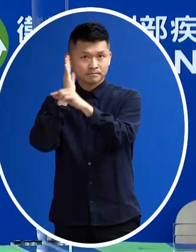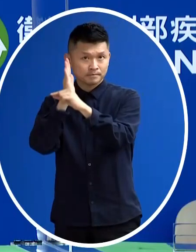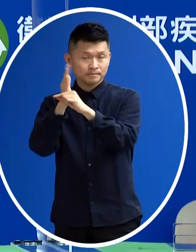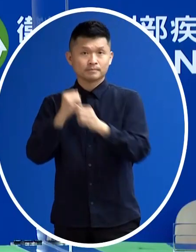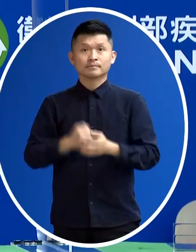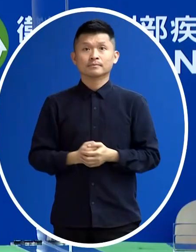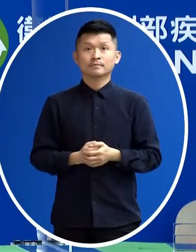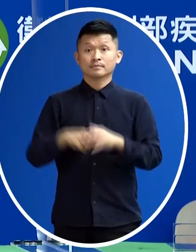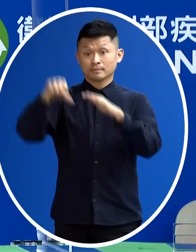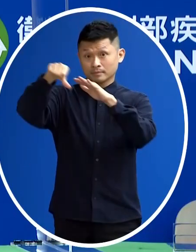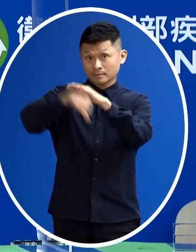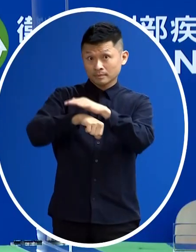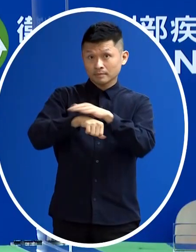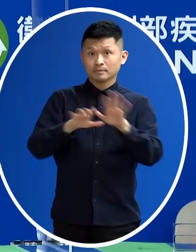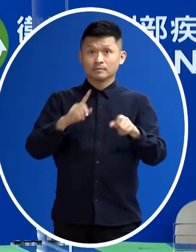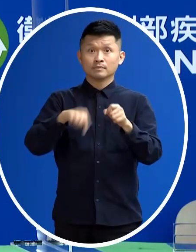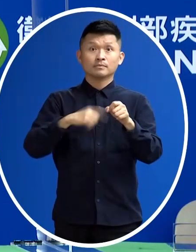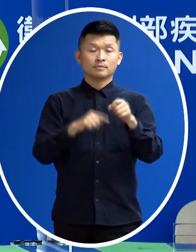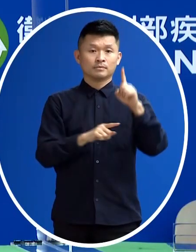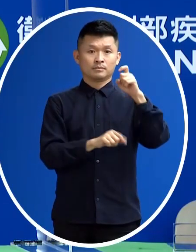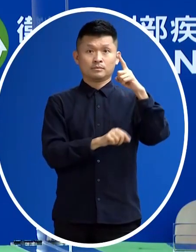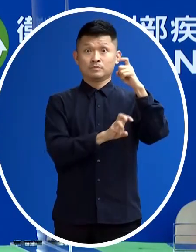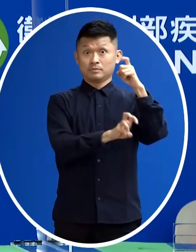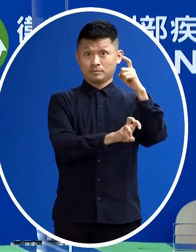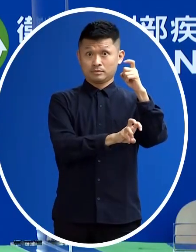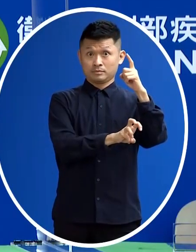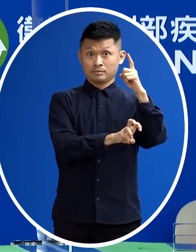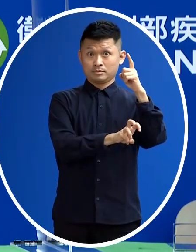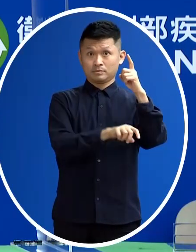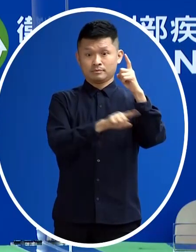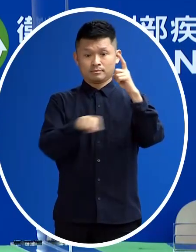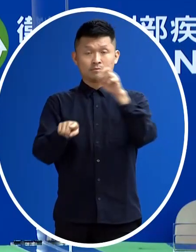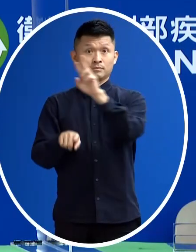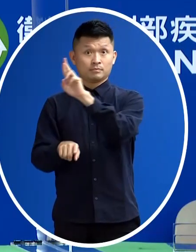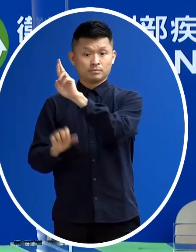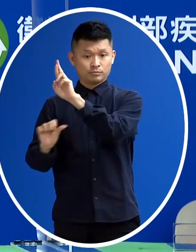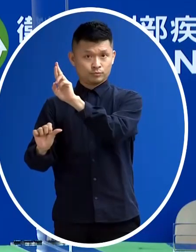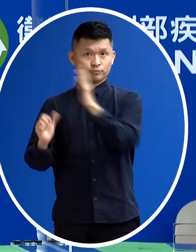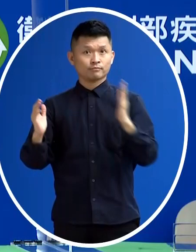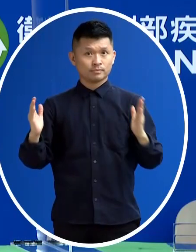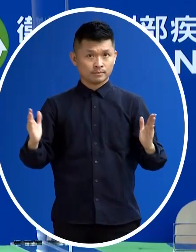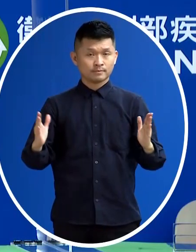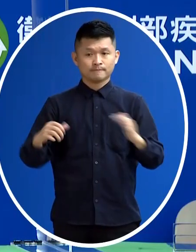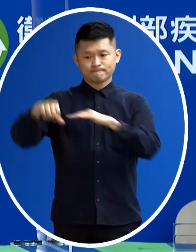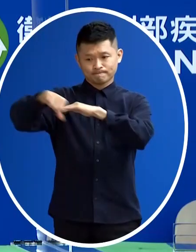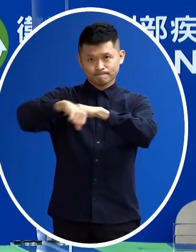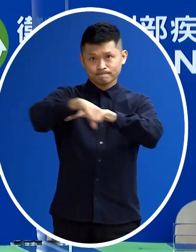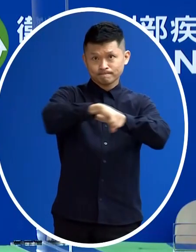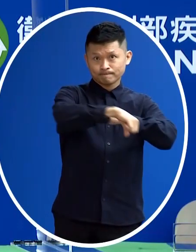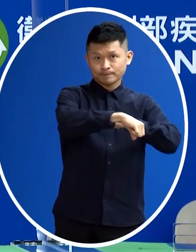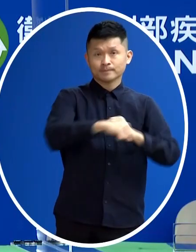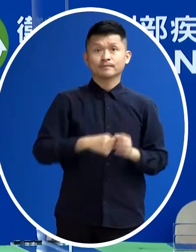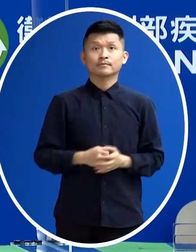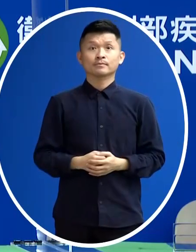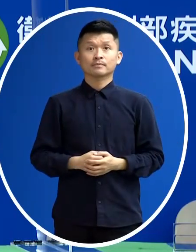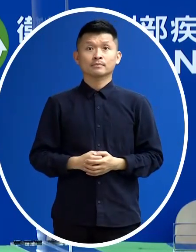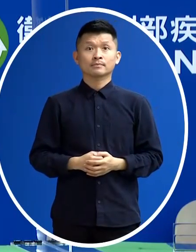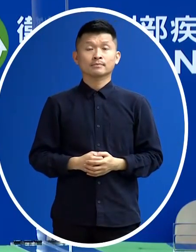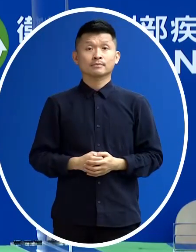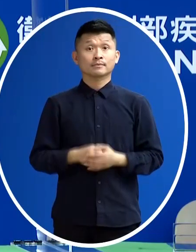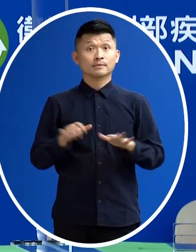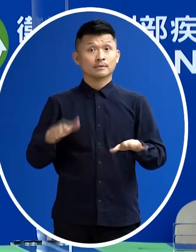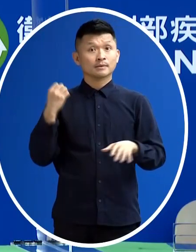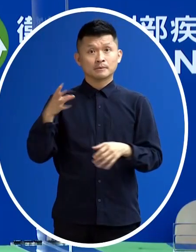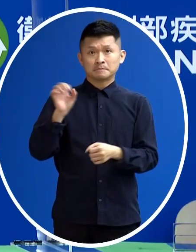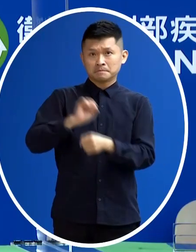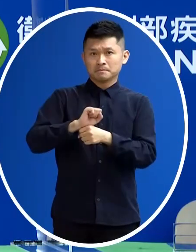那入境日是在今年的11月30号到12月5号。那今日新有新